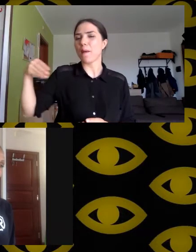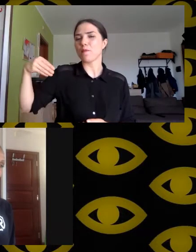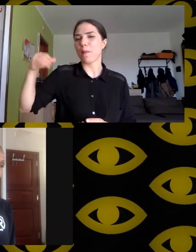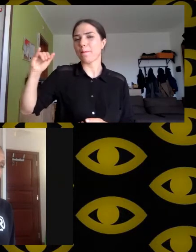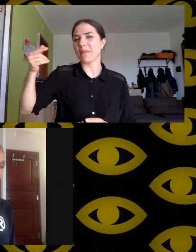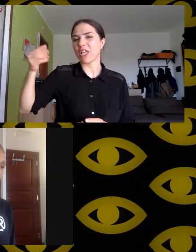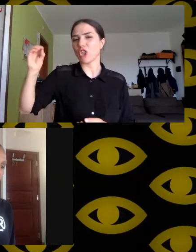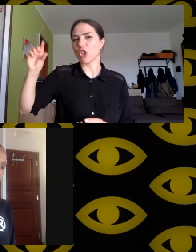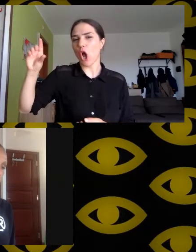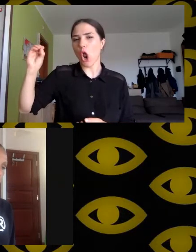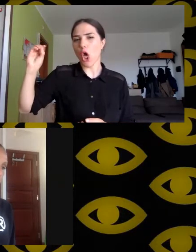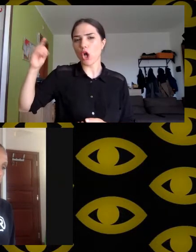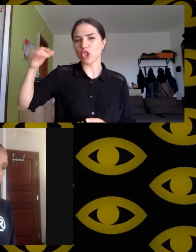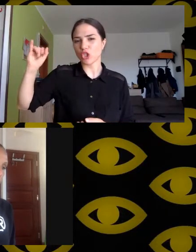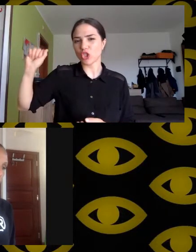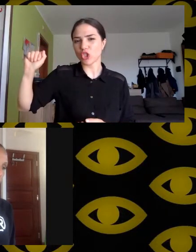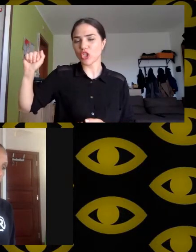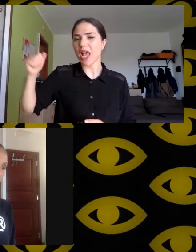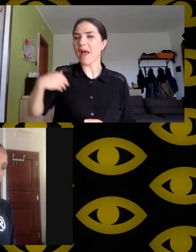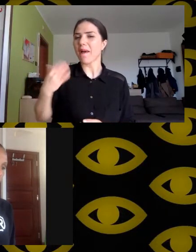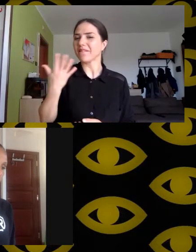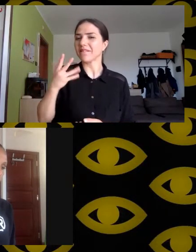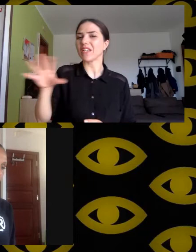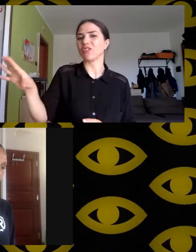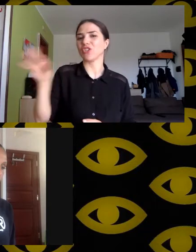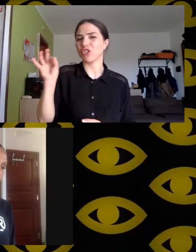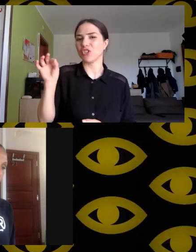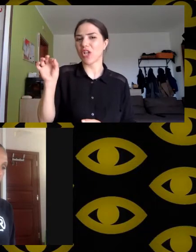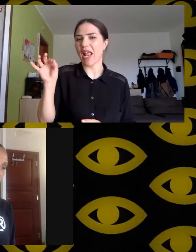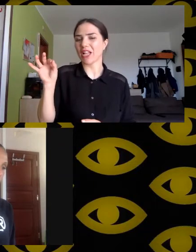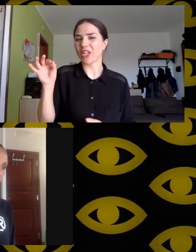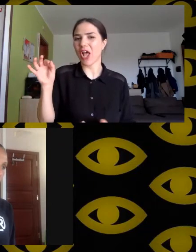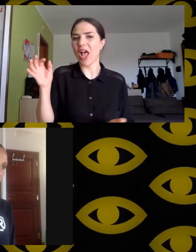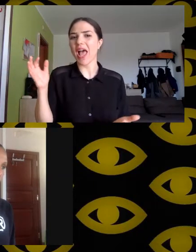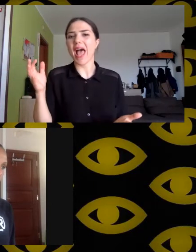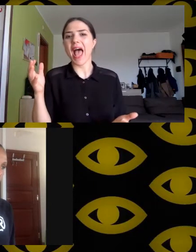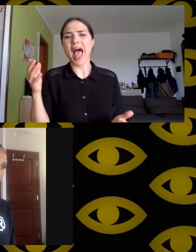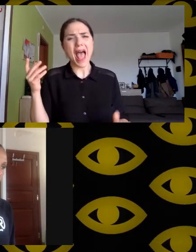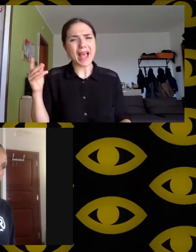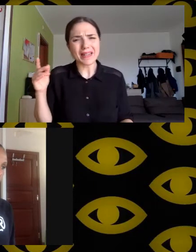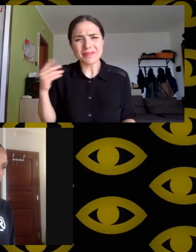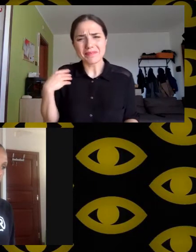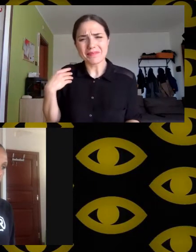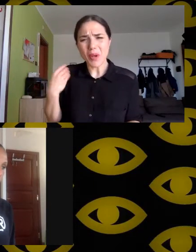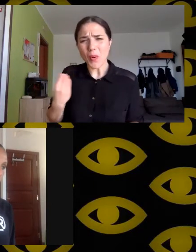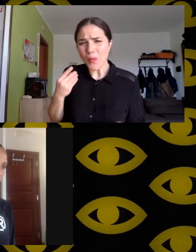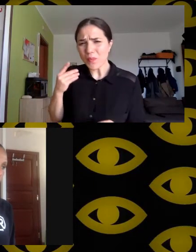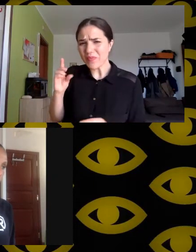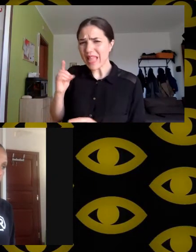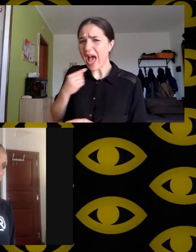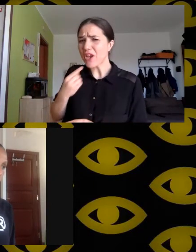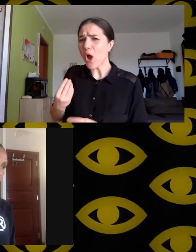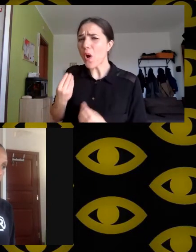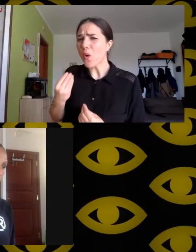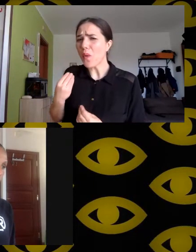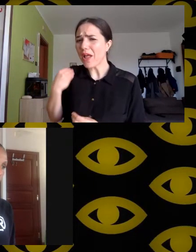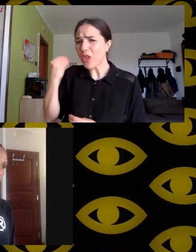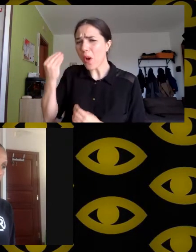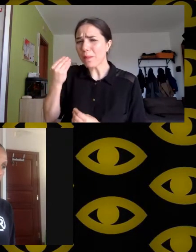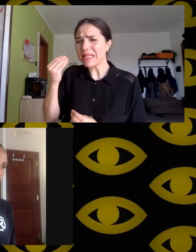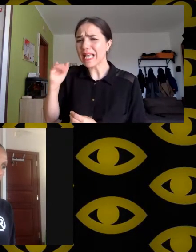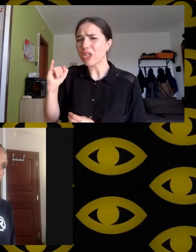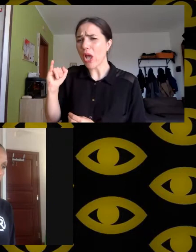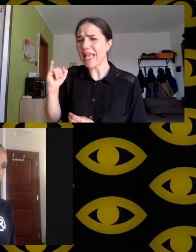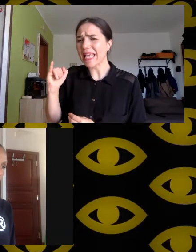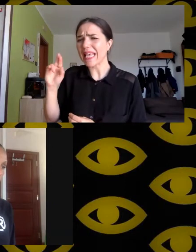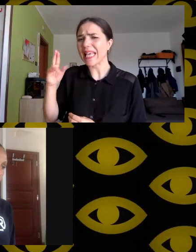Scusa, ti interrompo su questa cosa, perché io quando ho pensato al nome ho detto: ma pensa te, la chiamata Iride, che contiene nella parola